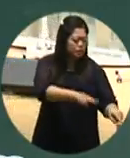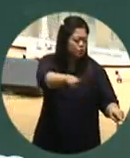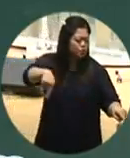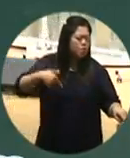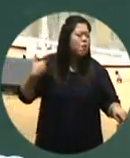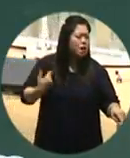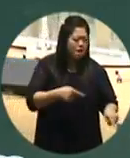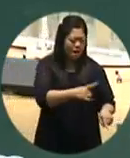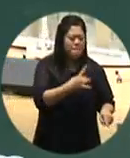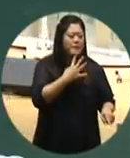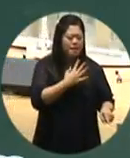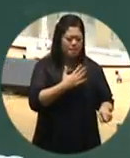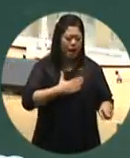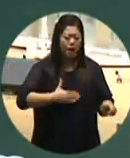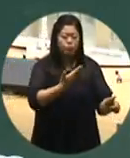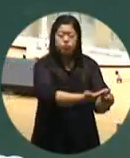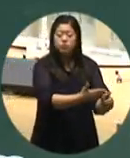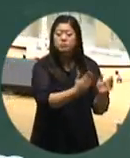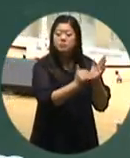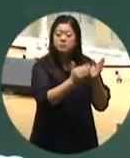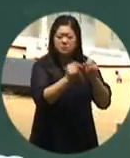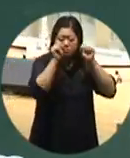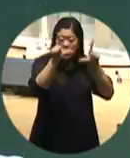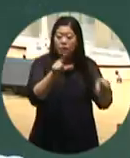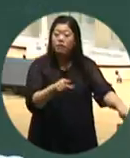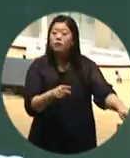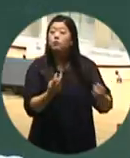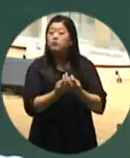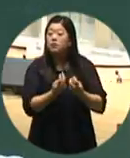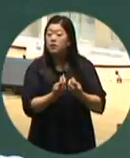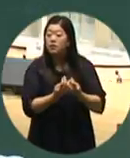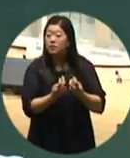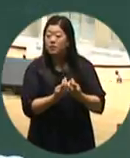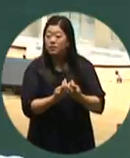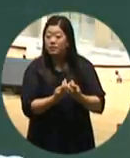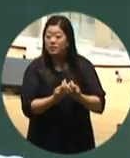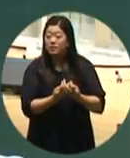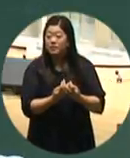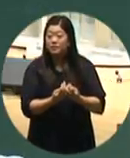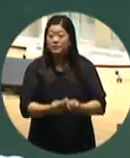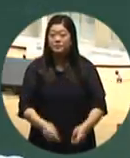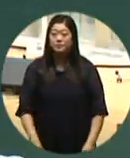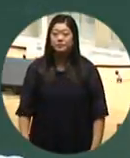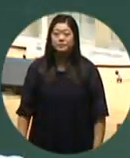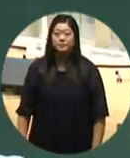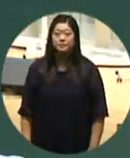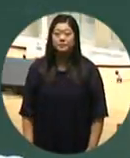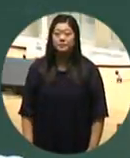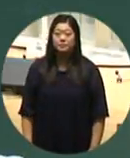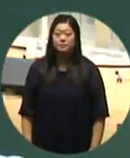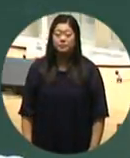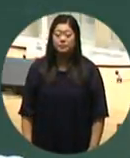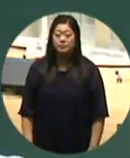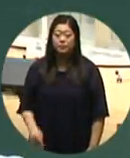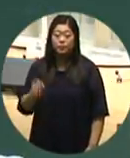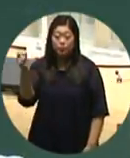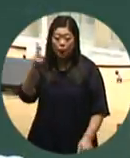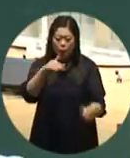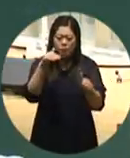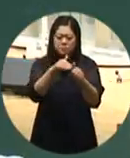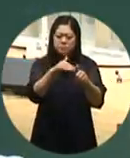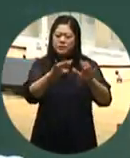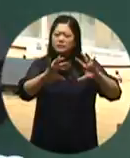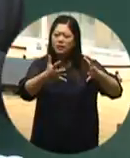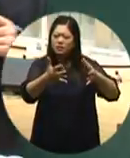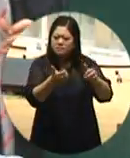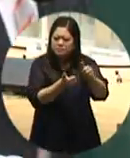How is it that God gave to David these very many mysteries that other people did not know? 블레셋 성경이라는 걸 알고 있었습니다.